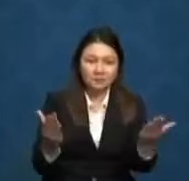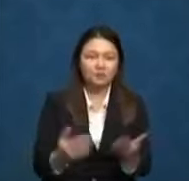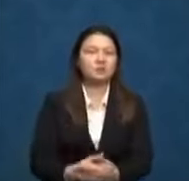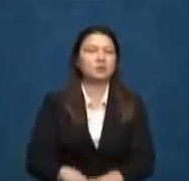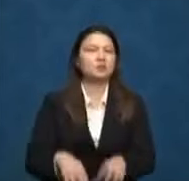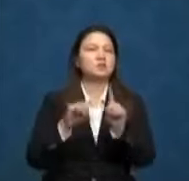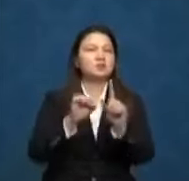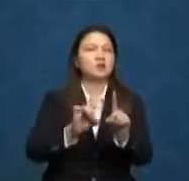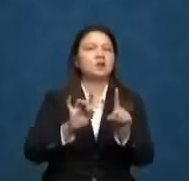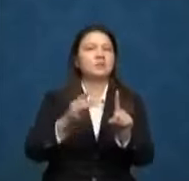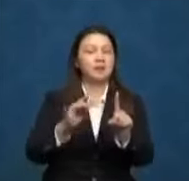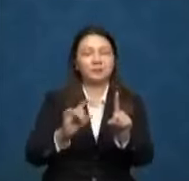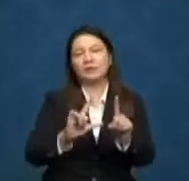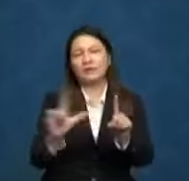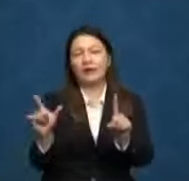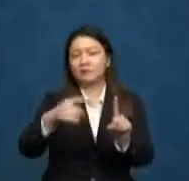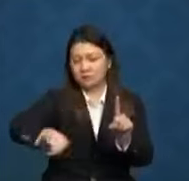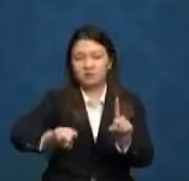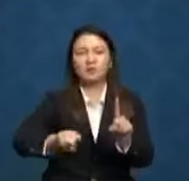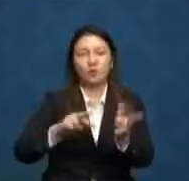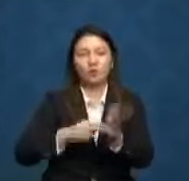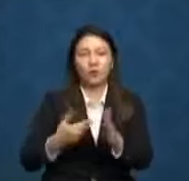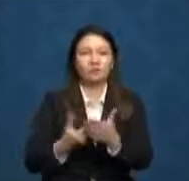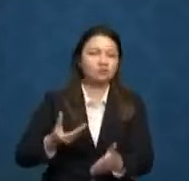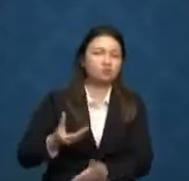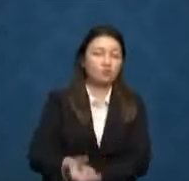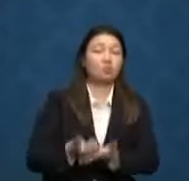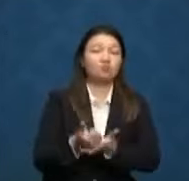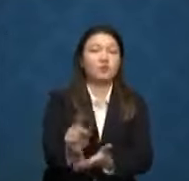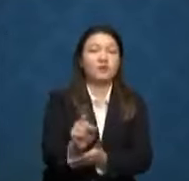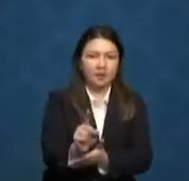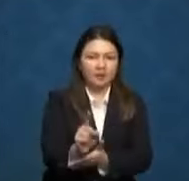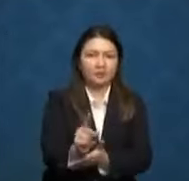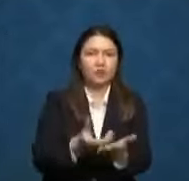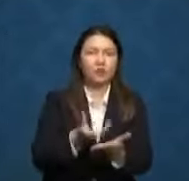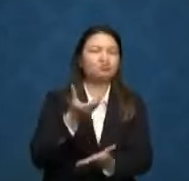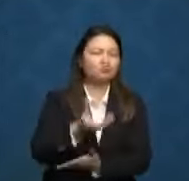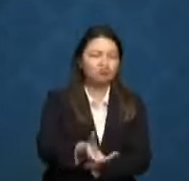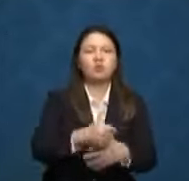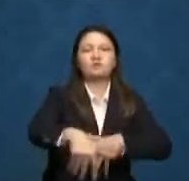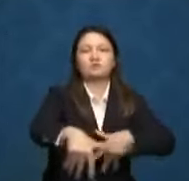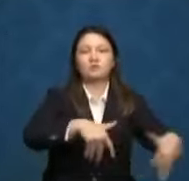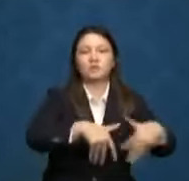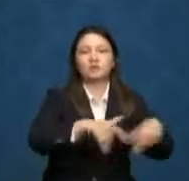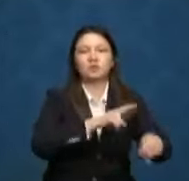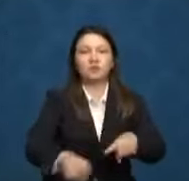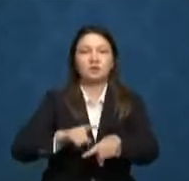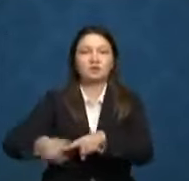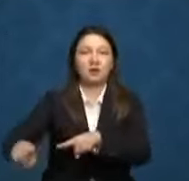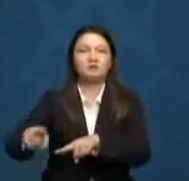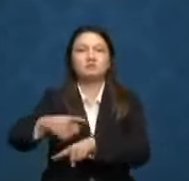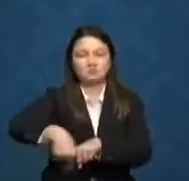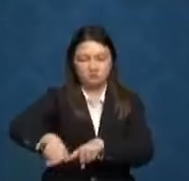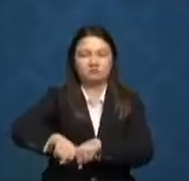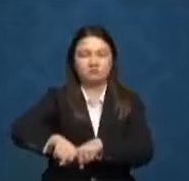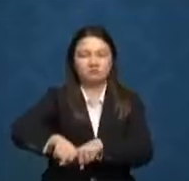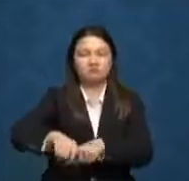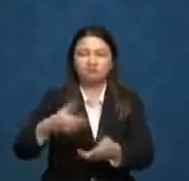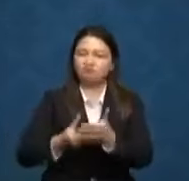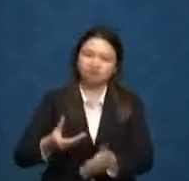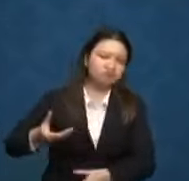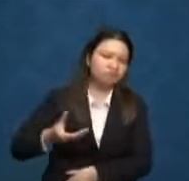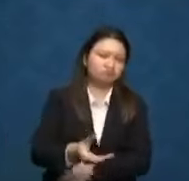านะนะแน่นอนสสเพื่อไทยก็สนับสนุนการใช้งบกลางกระตุ้นเศรษฐกิจ ค่ะ นะสสกลุ่มร้อยเอกธรรมนัสวันนี้ไปนั่งกับส